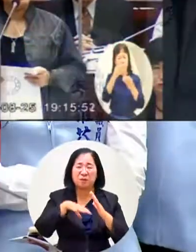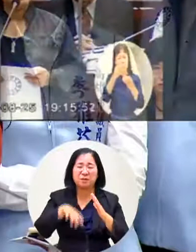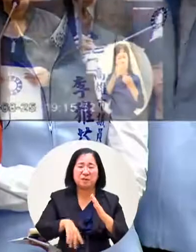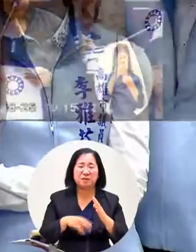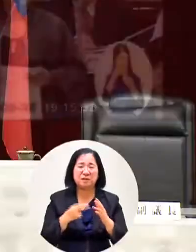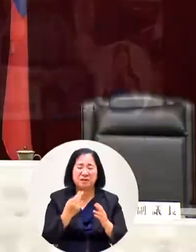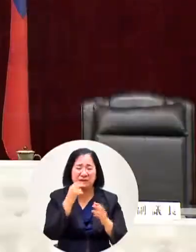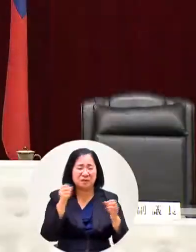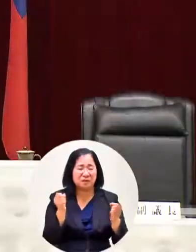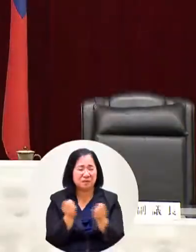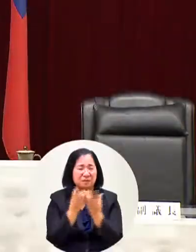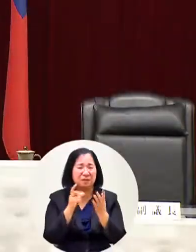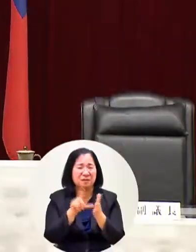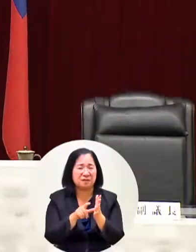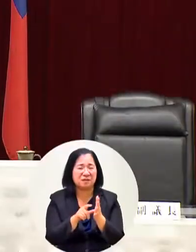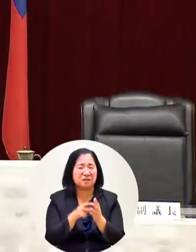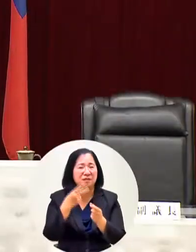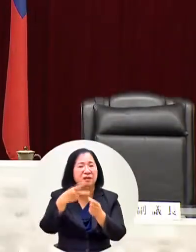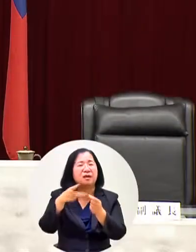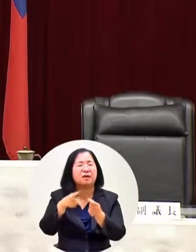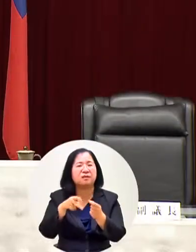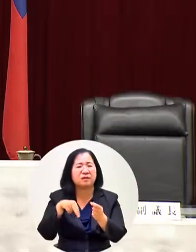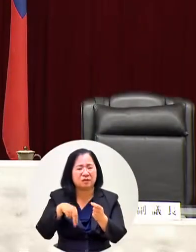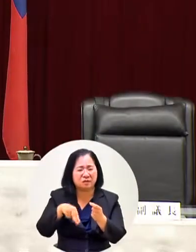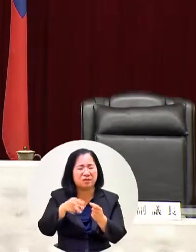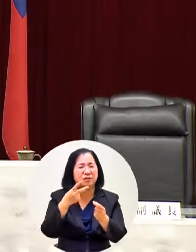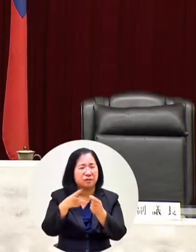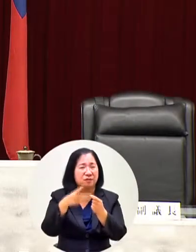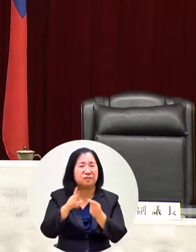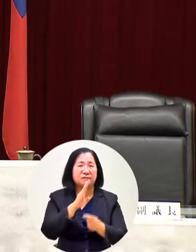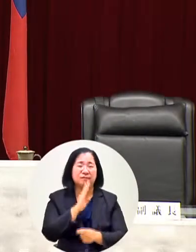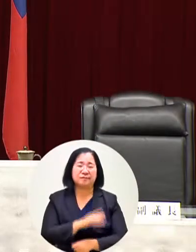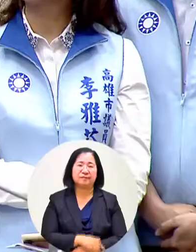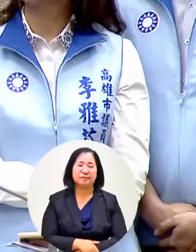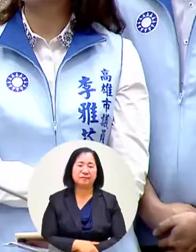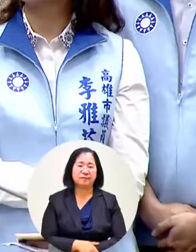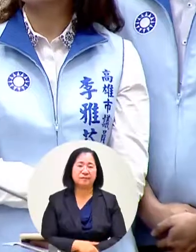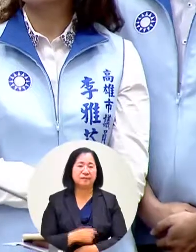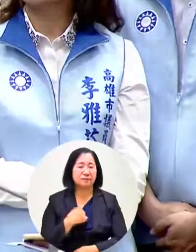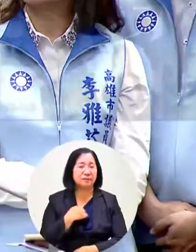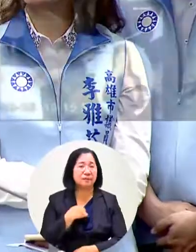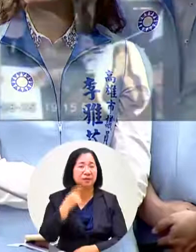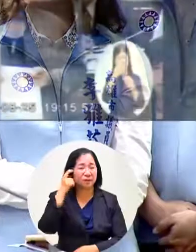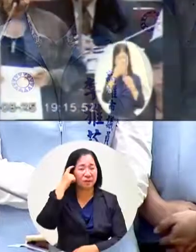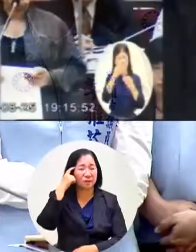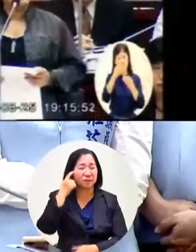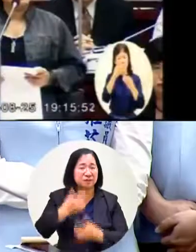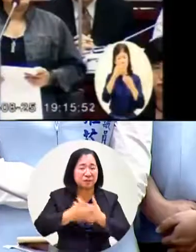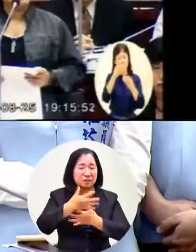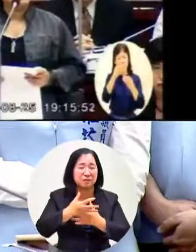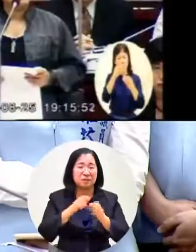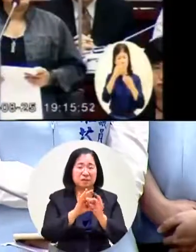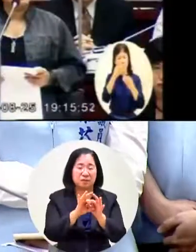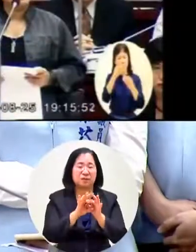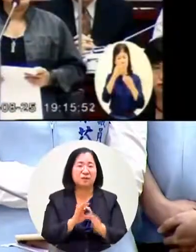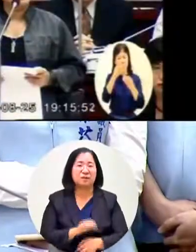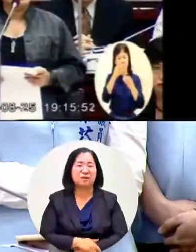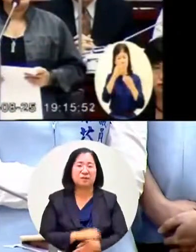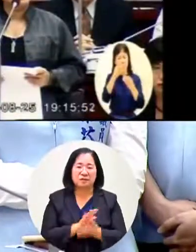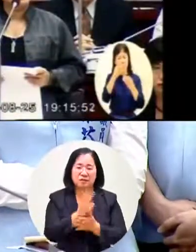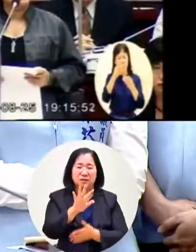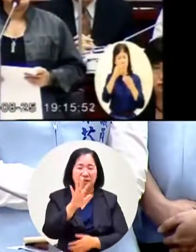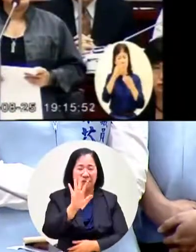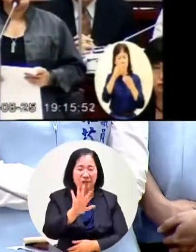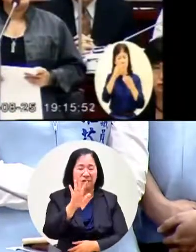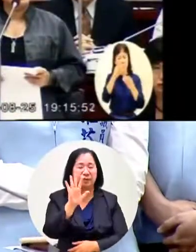我就回关底，9点多是下班时间呐、啊，9点多是下班时间呐、啊，下班时间呐、啊。 关底